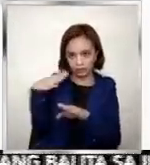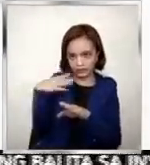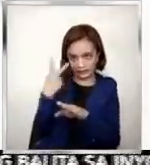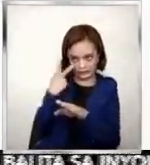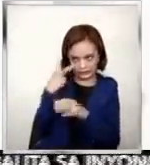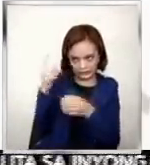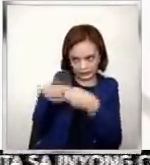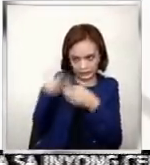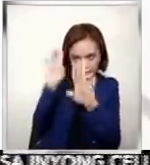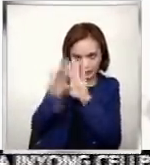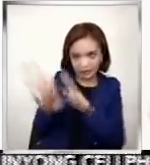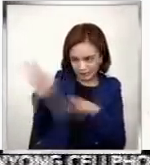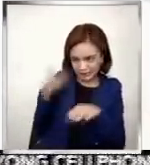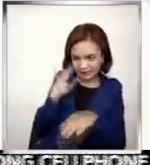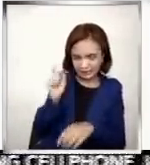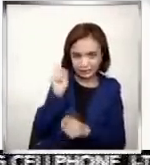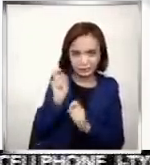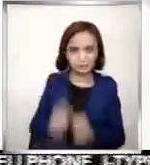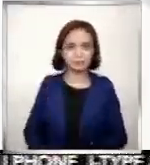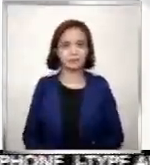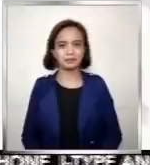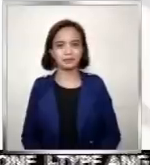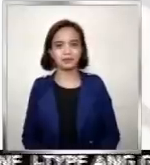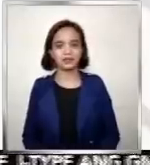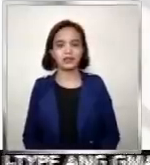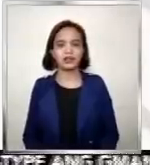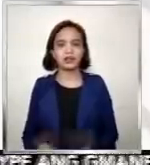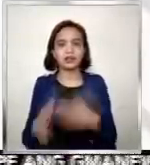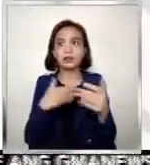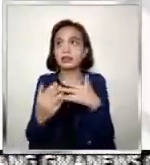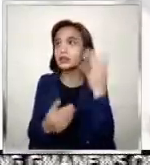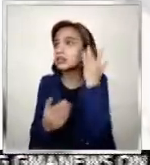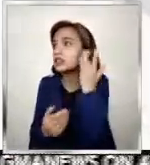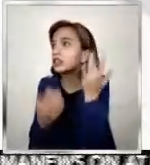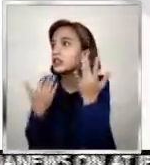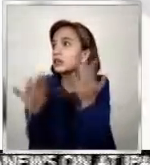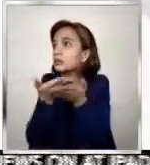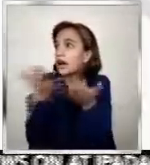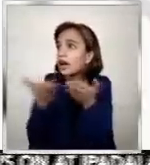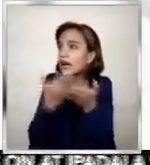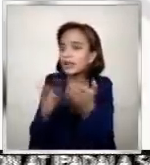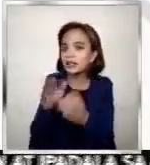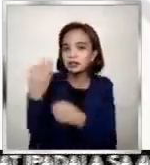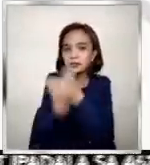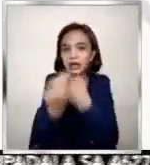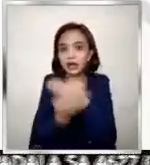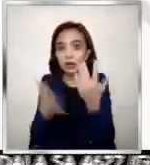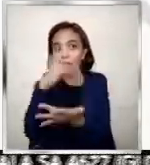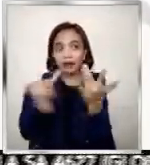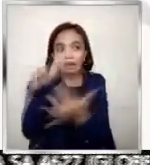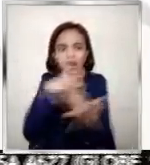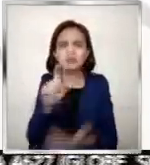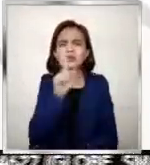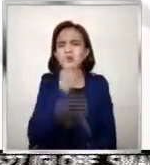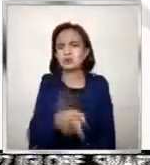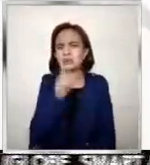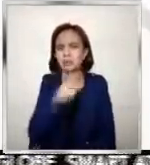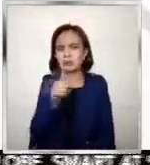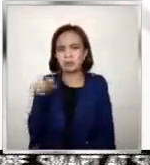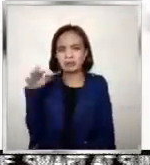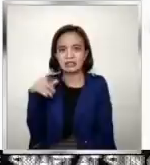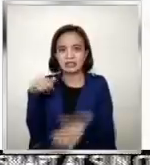nari! Basta raw marinig ni Panda na bibili na ng pandesal o gagala, sure nang lilipad na ang alaga sa screen